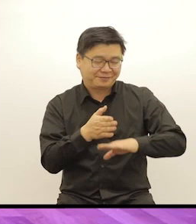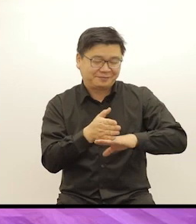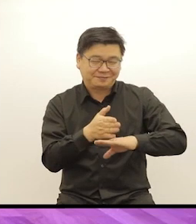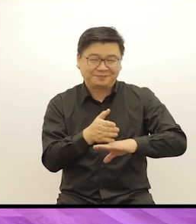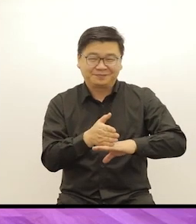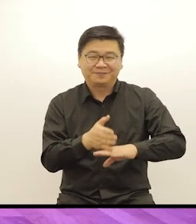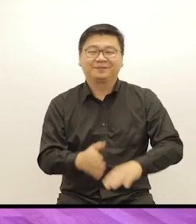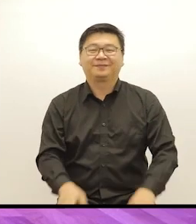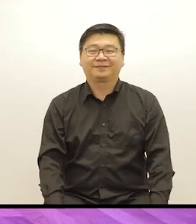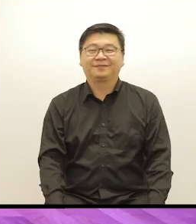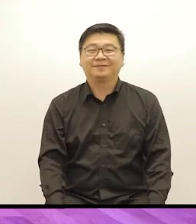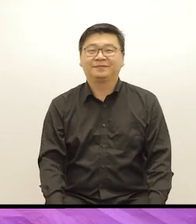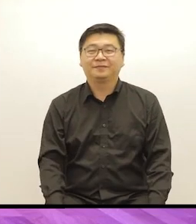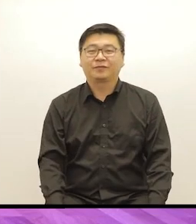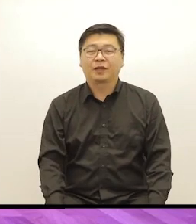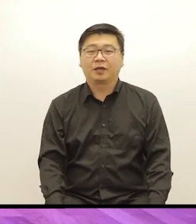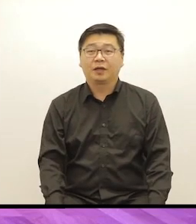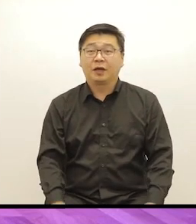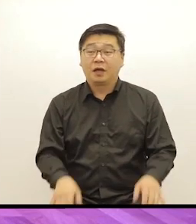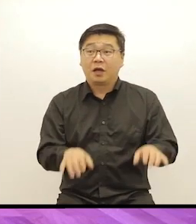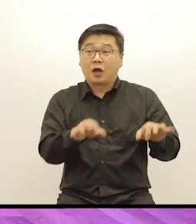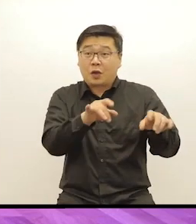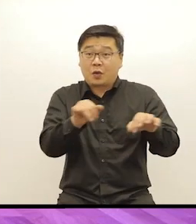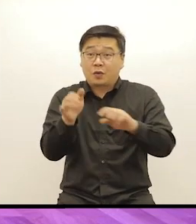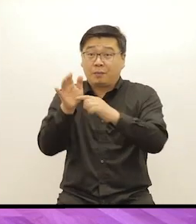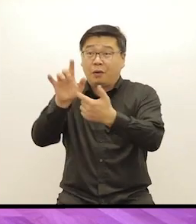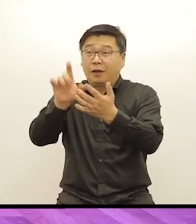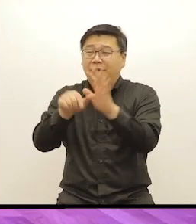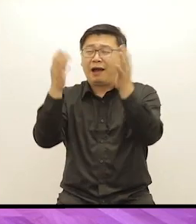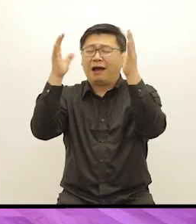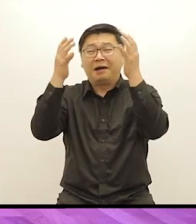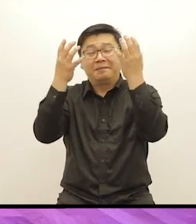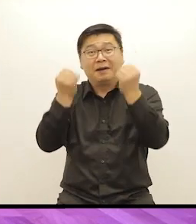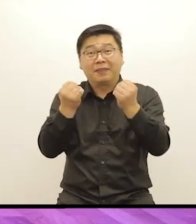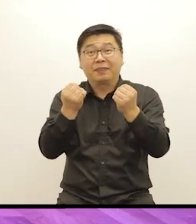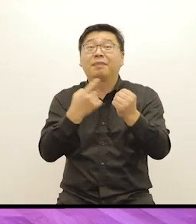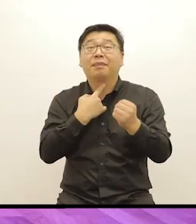고맙습니다. 그 리사이트 때도 박수 많이 받으셨다고.